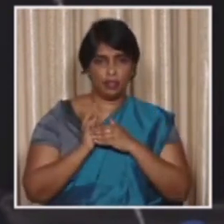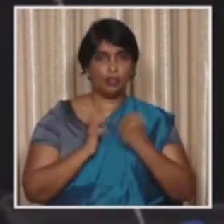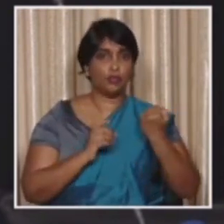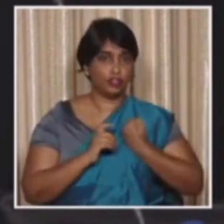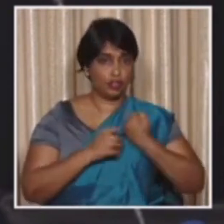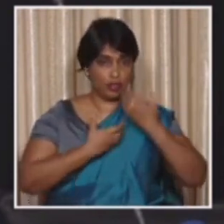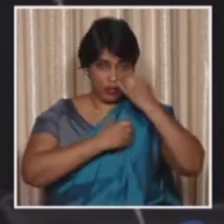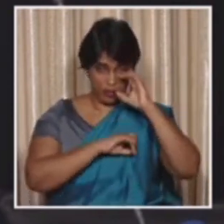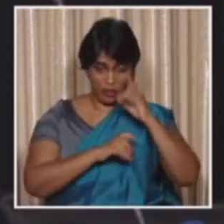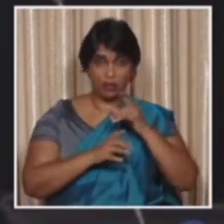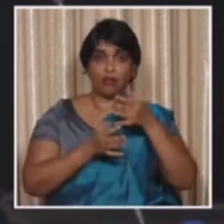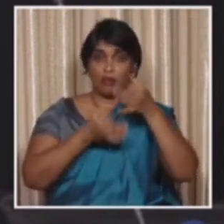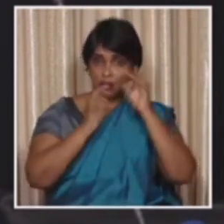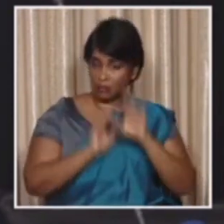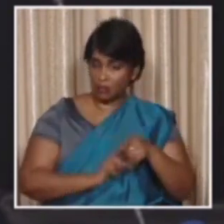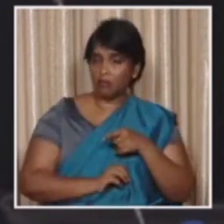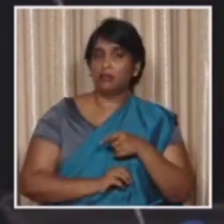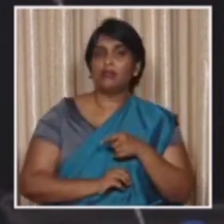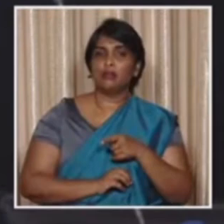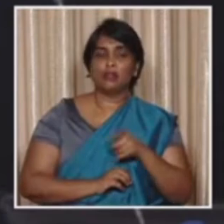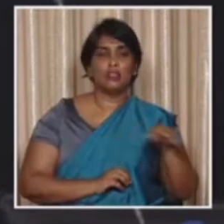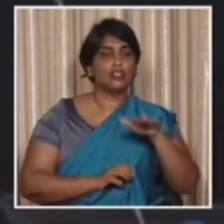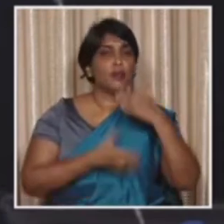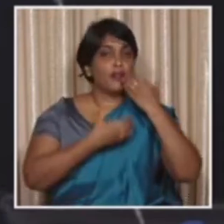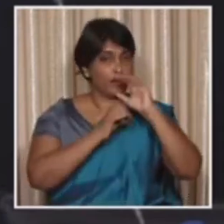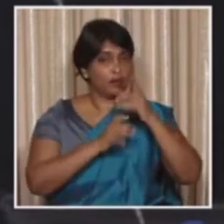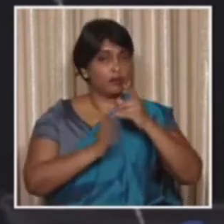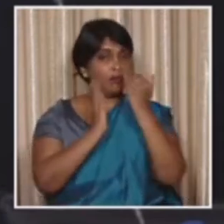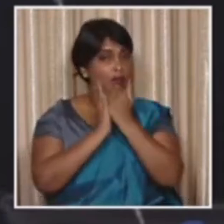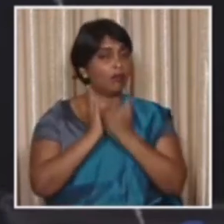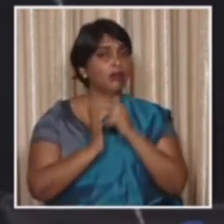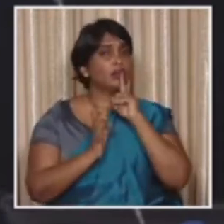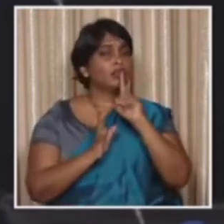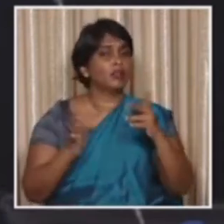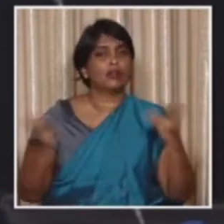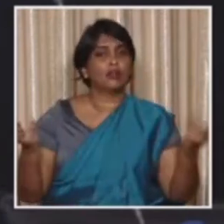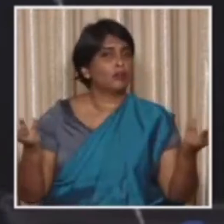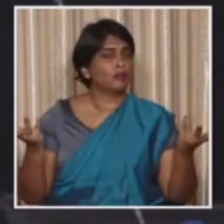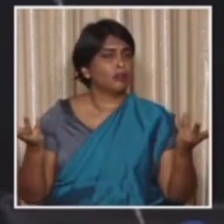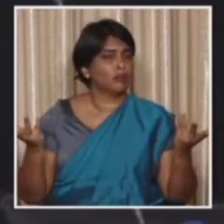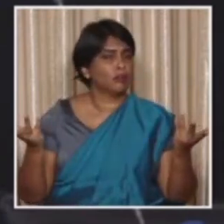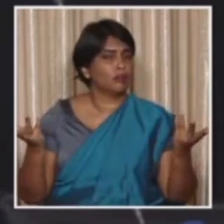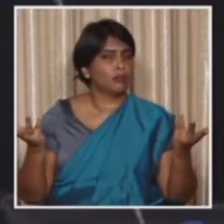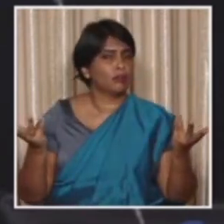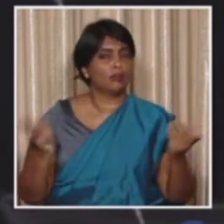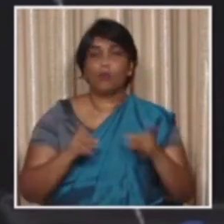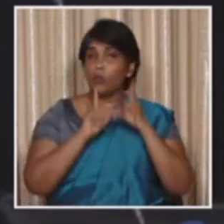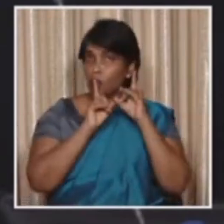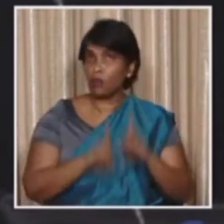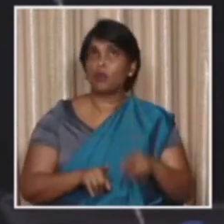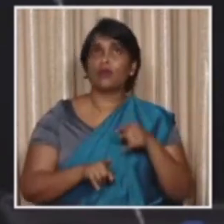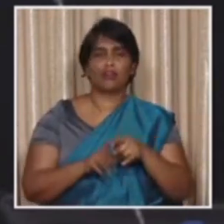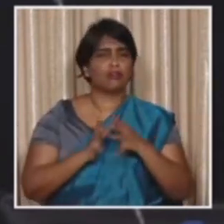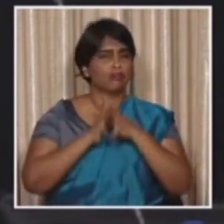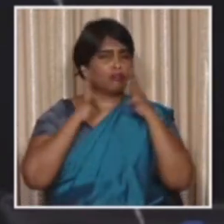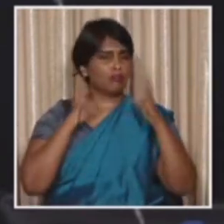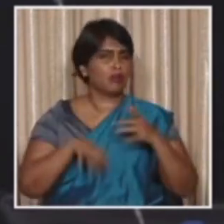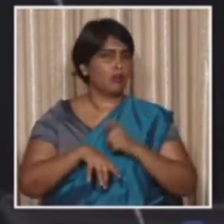විද්‍යාත්මක අර්ථකථනයක් තියෙනවද සමාජ විද්‍යාත්මක අර්ථකථනයක් කොහෙන්ද ගේන්නේ ඒ වගේ මේකේ තියෙන විශාල